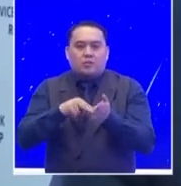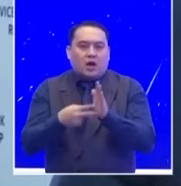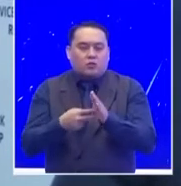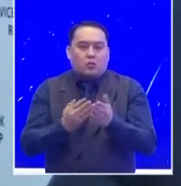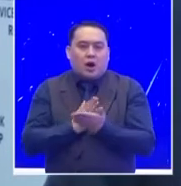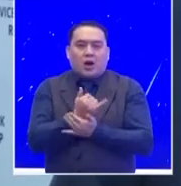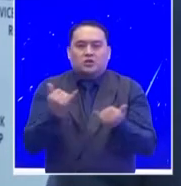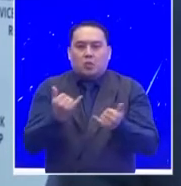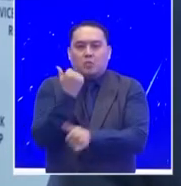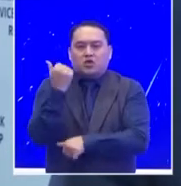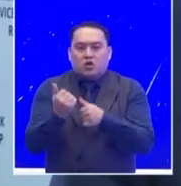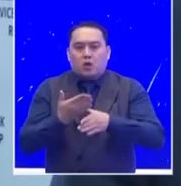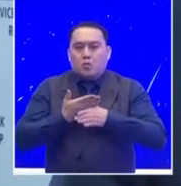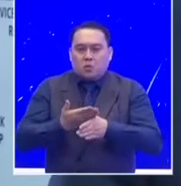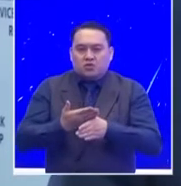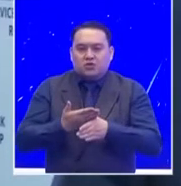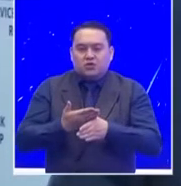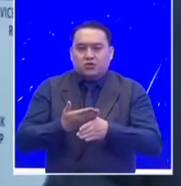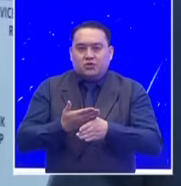оказания материальной помощи